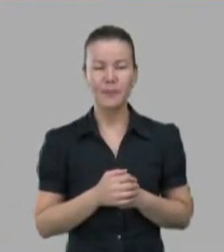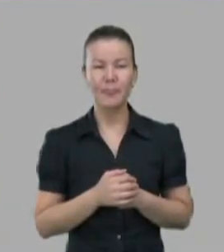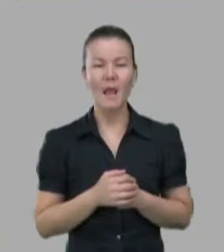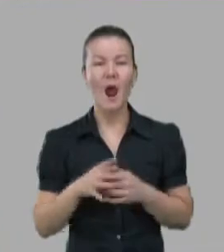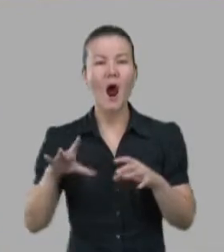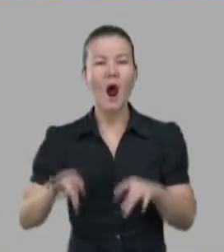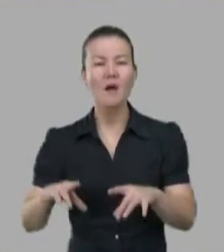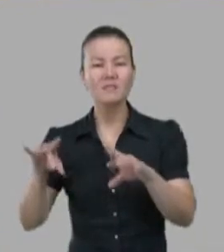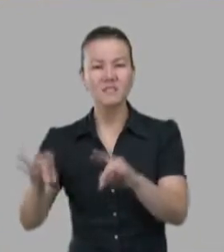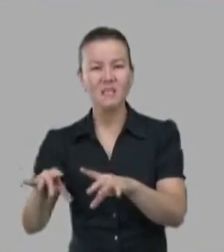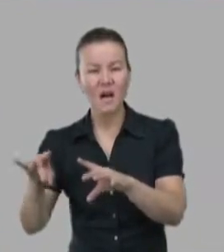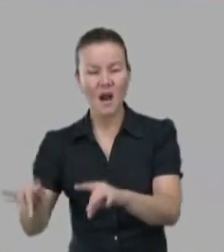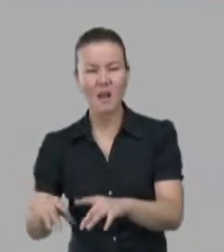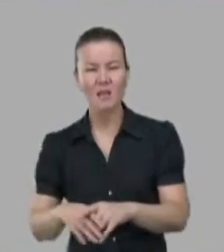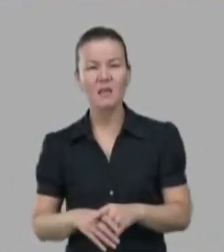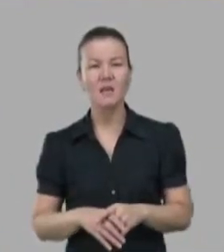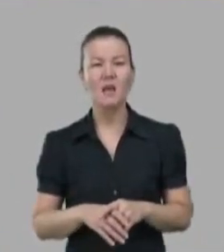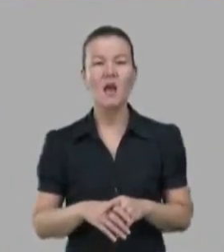Австралия,